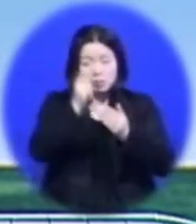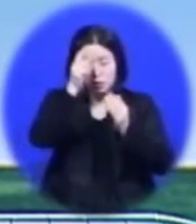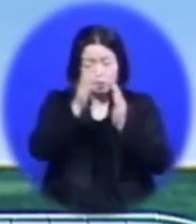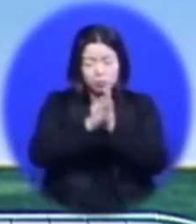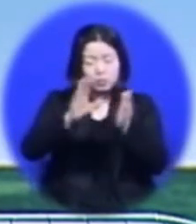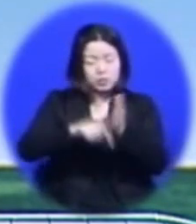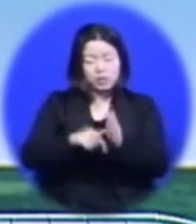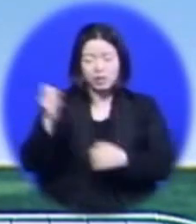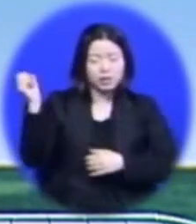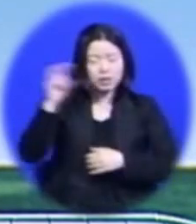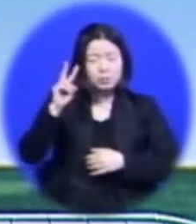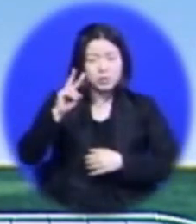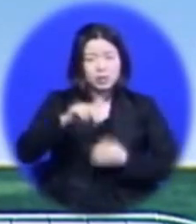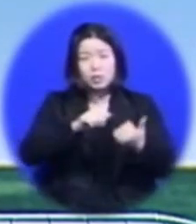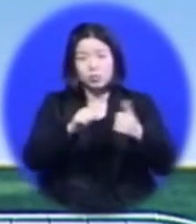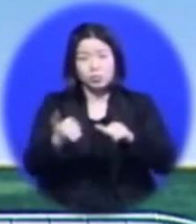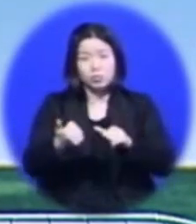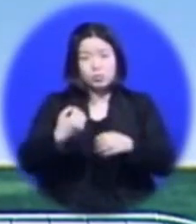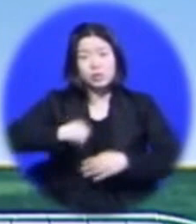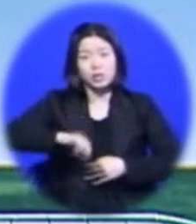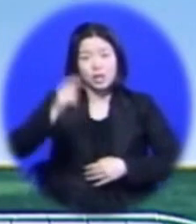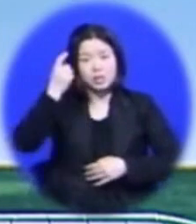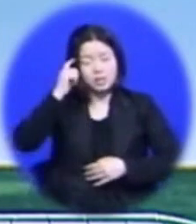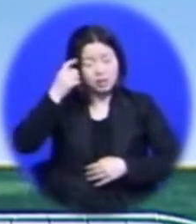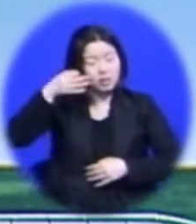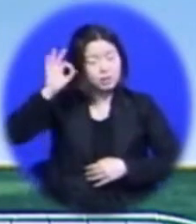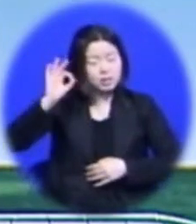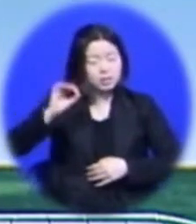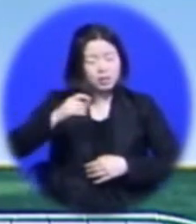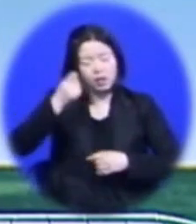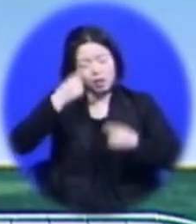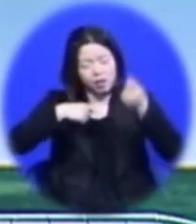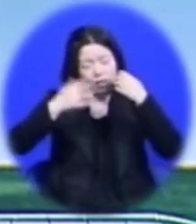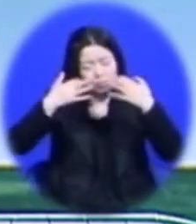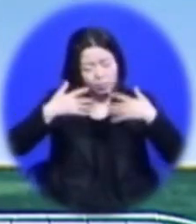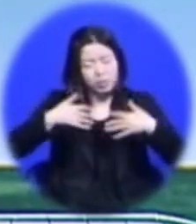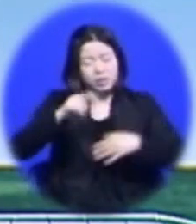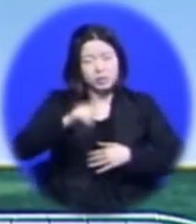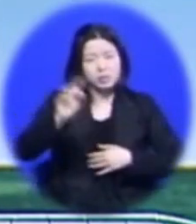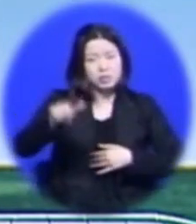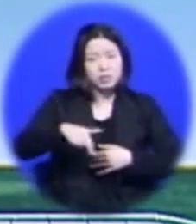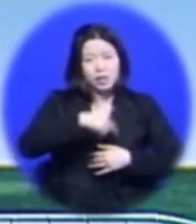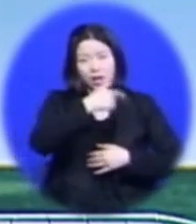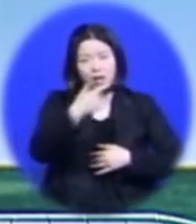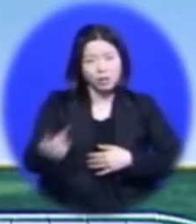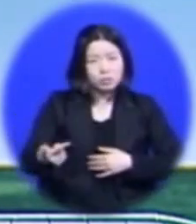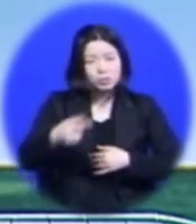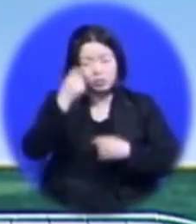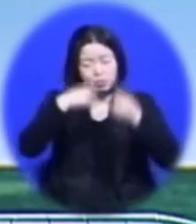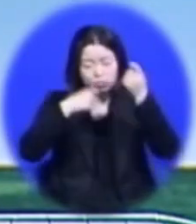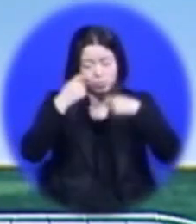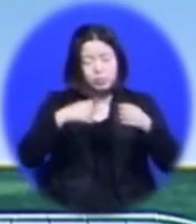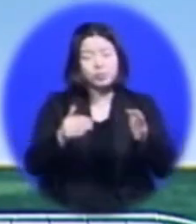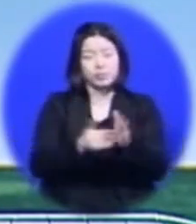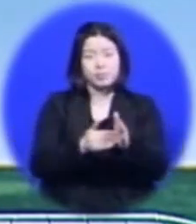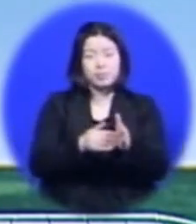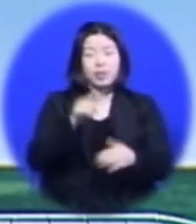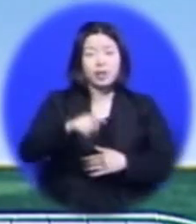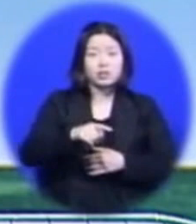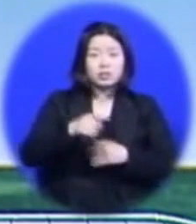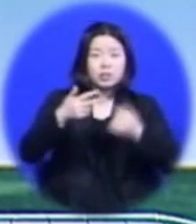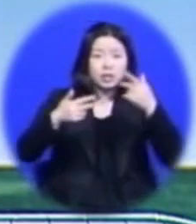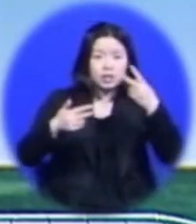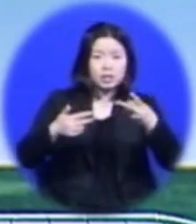갑자기 죽은 딸이 생각나서 한없이 울어보았다. 그날은 종일 울었고 그